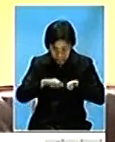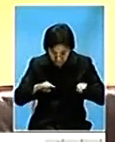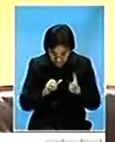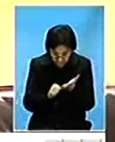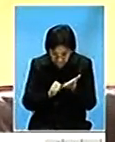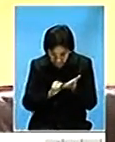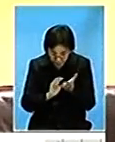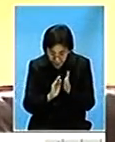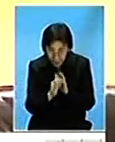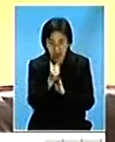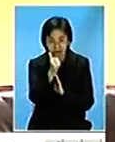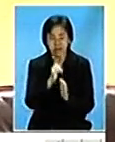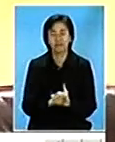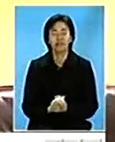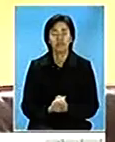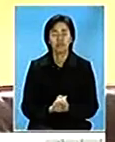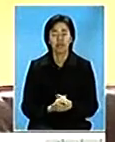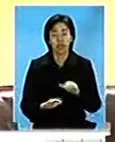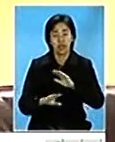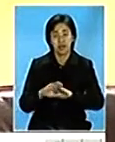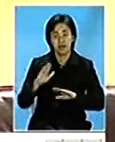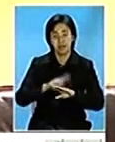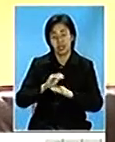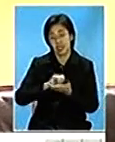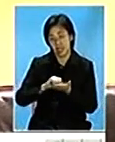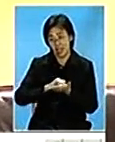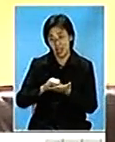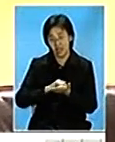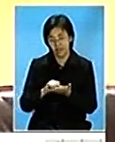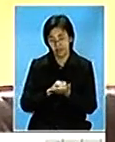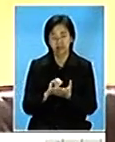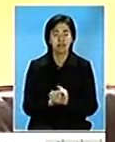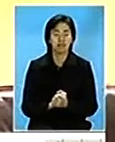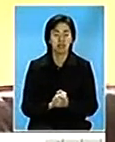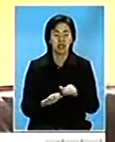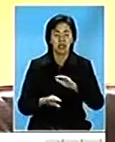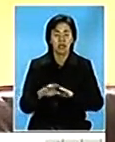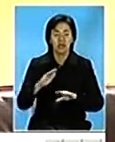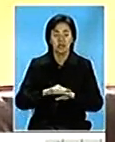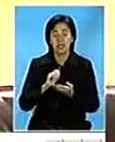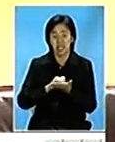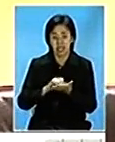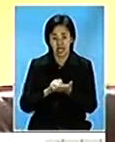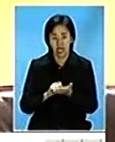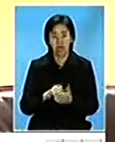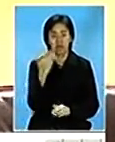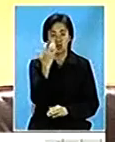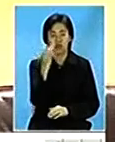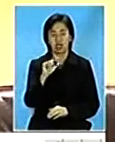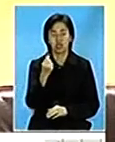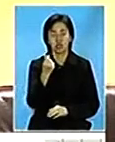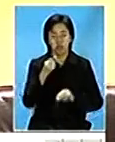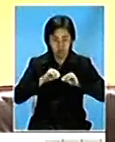ครับซึ่งการคัดลายมือรอบสุดท้ายเนี่ยนะครับก็จะมีการถ่ายทอดทางช่อง11ส